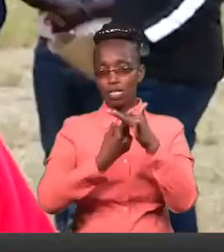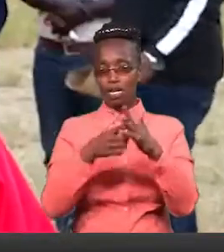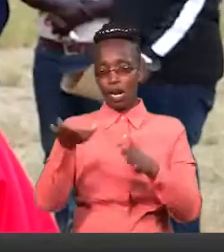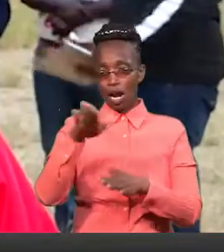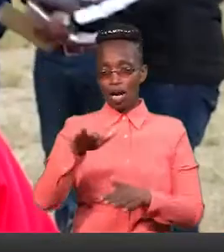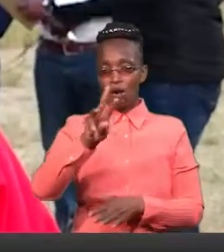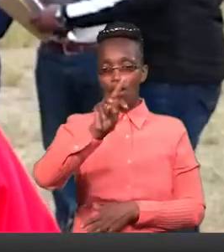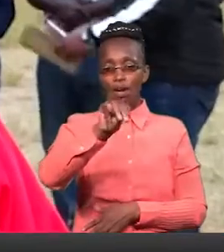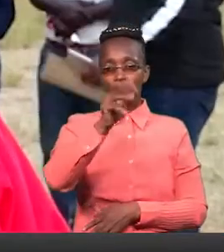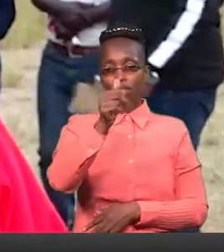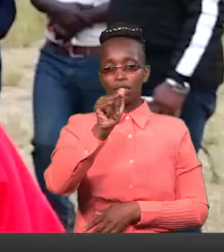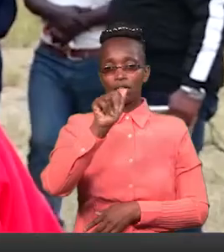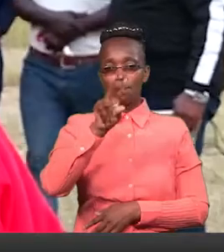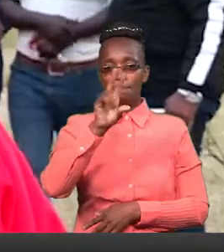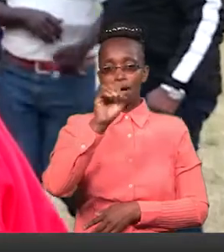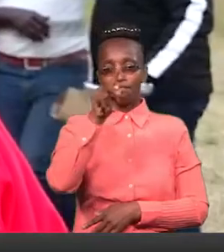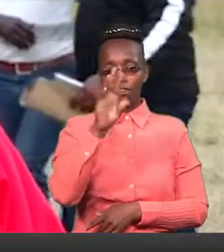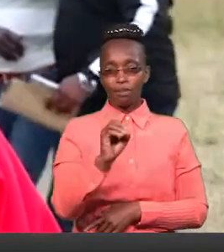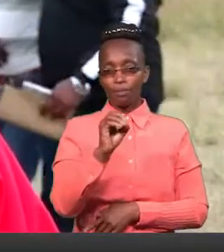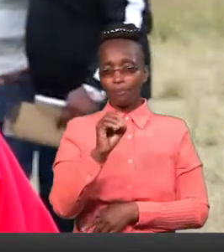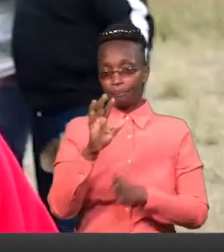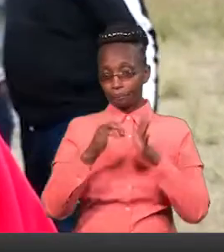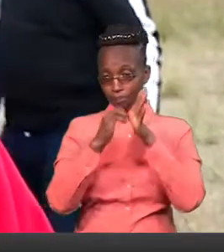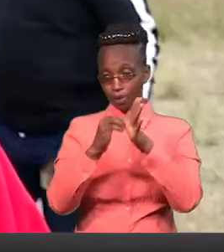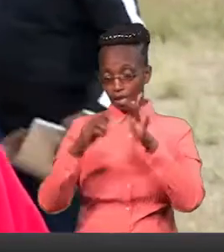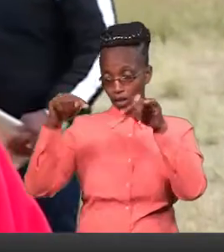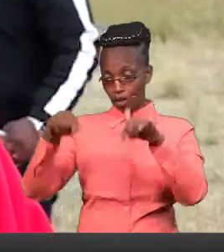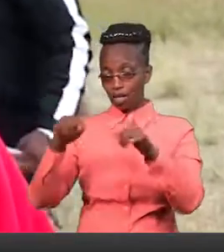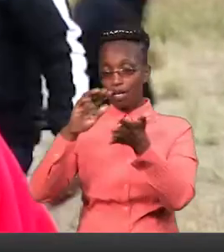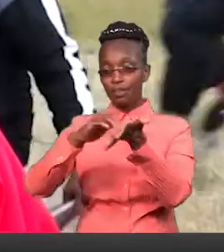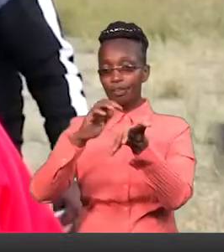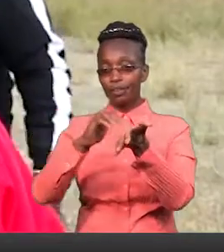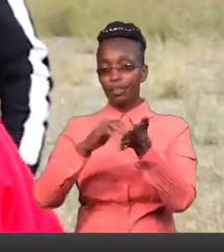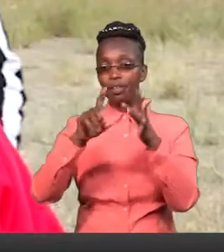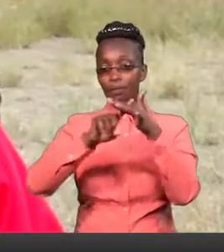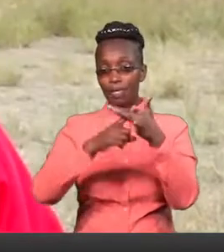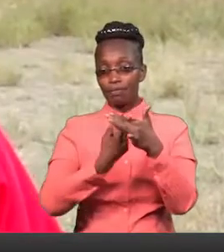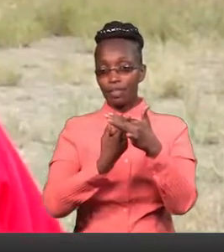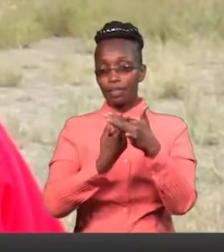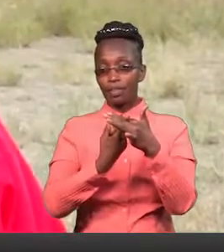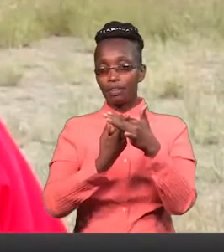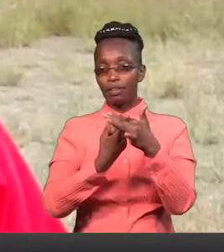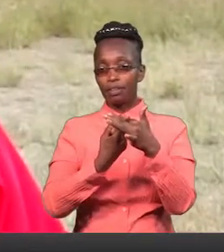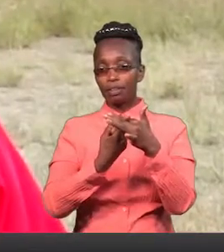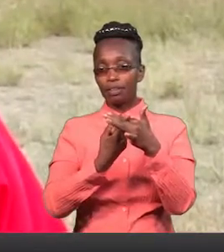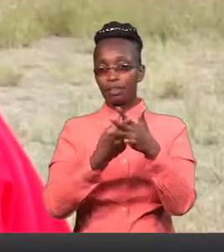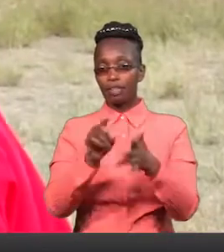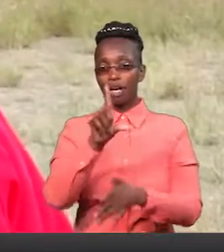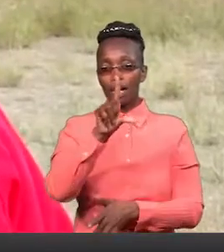Kwa mfano hapa Machakos kumeanzisha ligi, kila taya iko na ligi inacheza saa